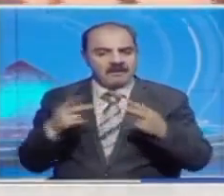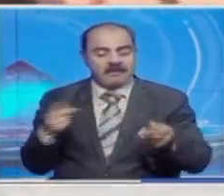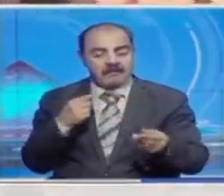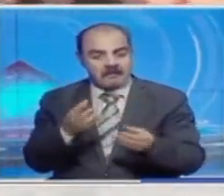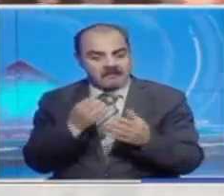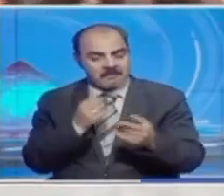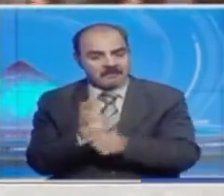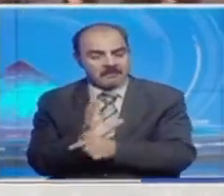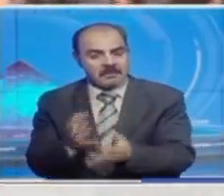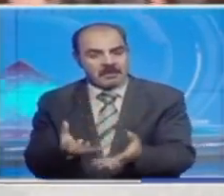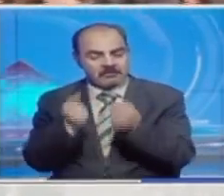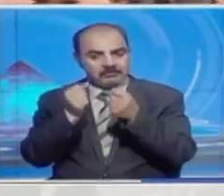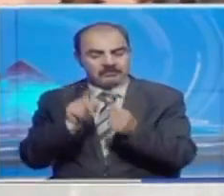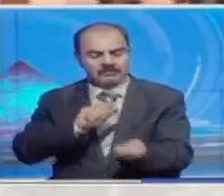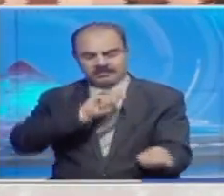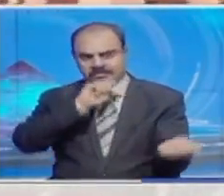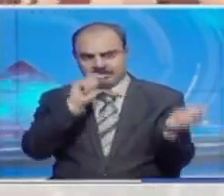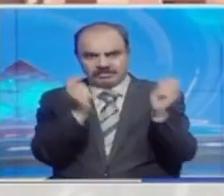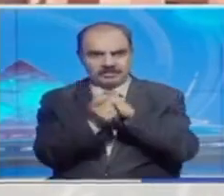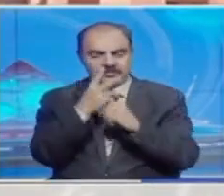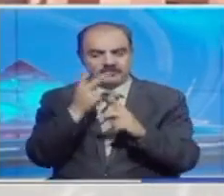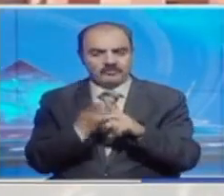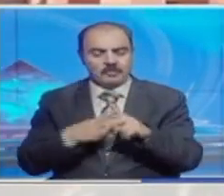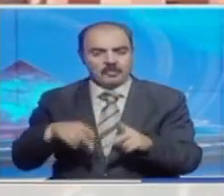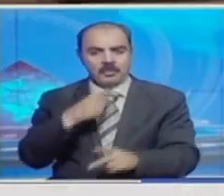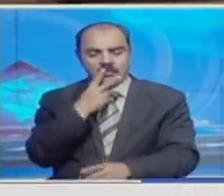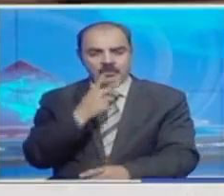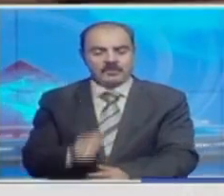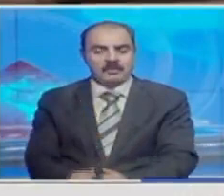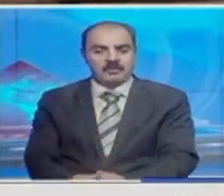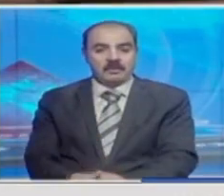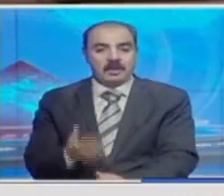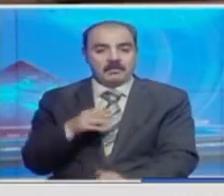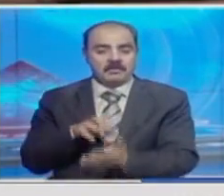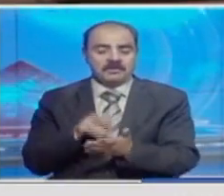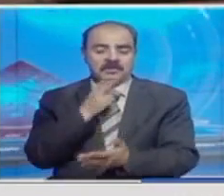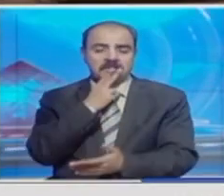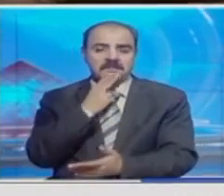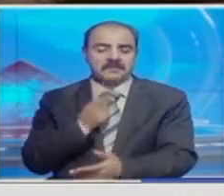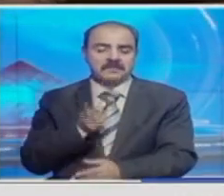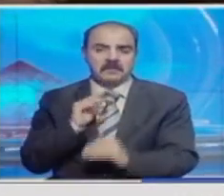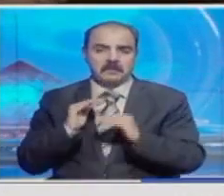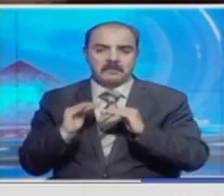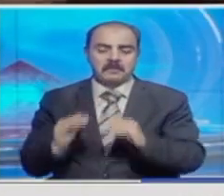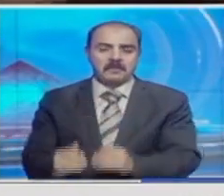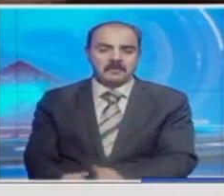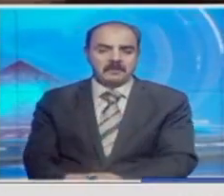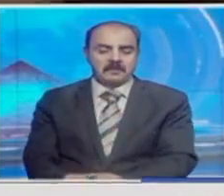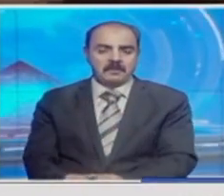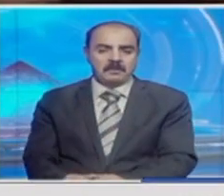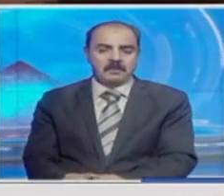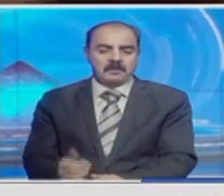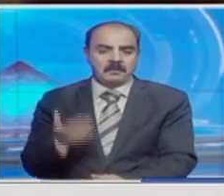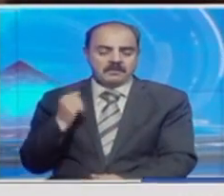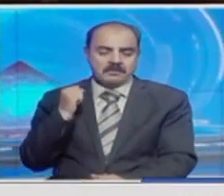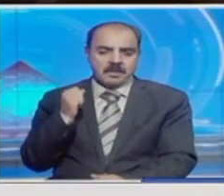المواهب. هذه النقلة عبر عنها السكان هنا. هنا المكان كويس ونظيف وكل حاجة آمنة. هناك طبعا كانت يعني